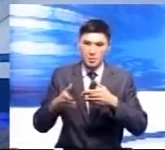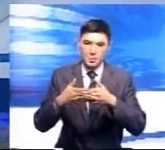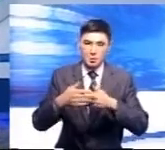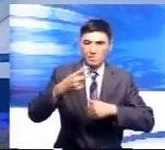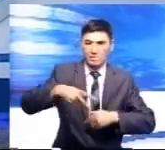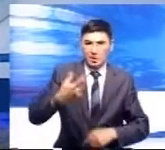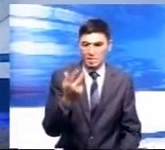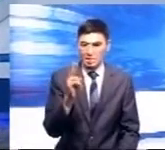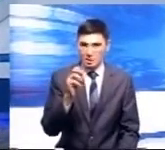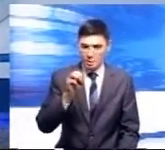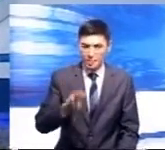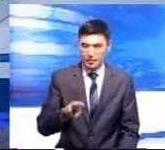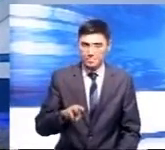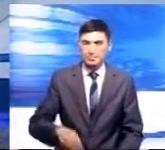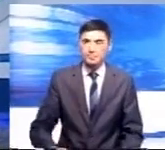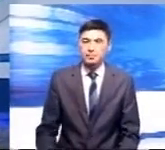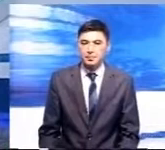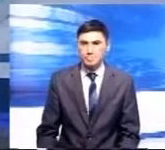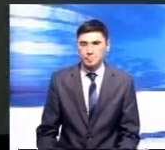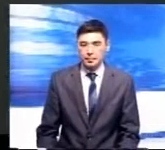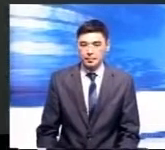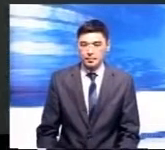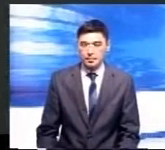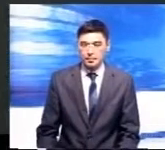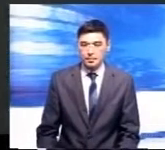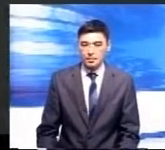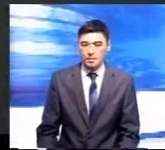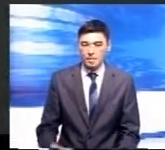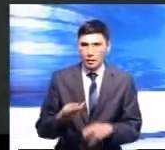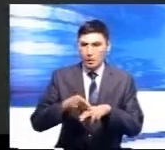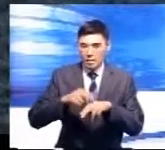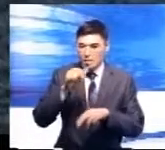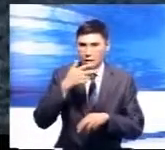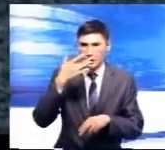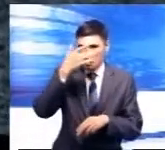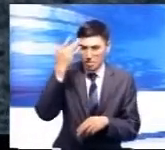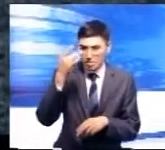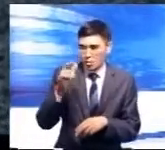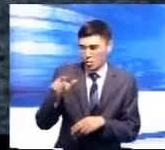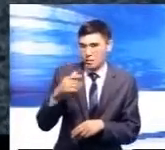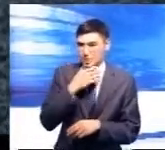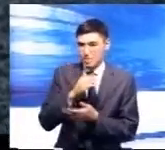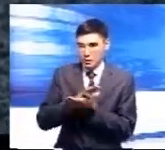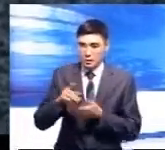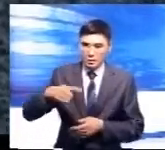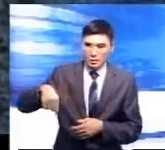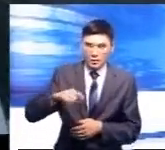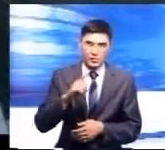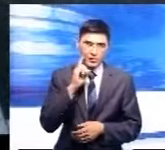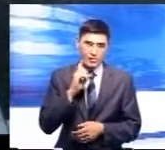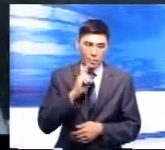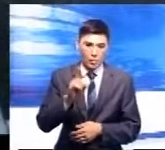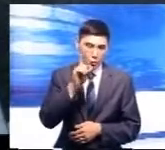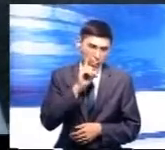23 километров асфальтового покрытия. Этим летом жителям Семея пришлось потерпеть неудобства, связанные со